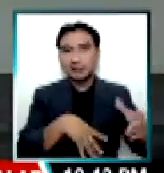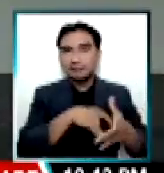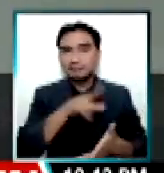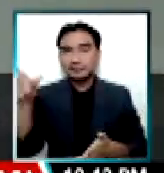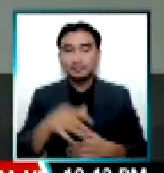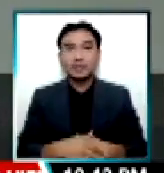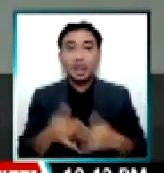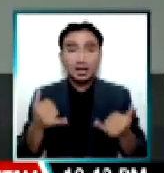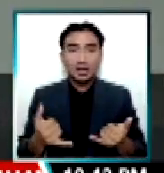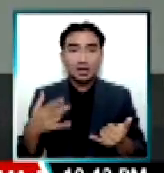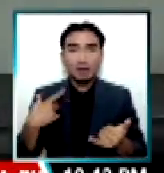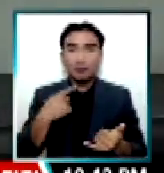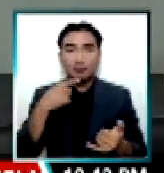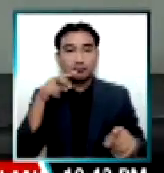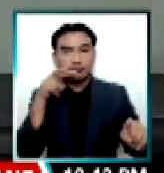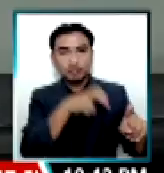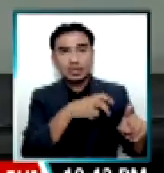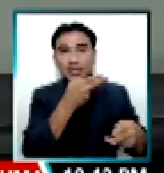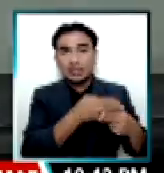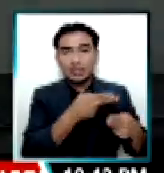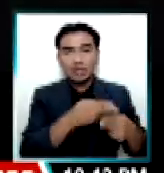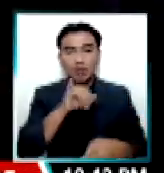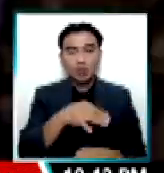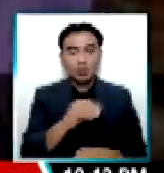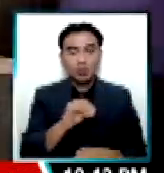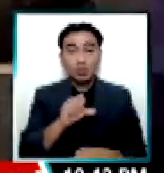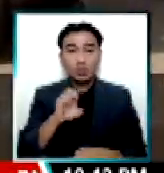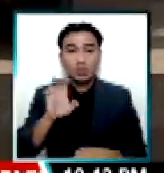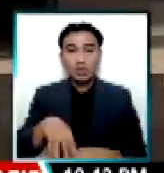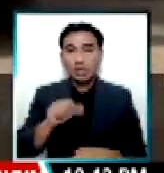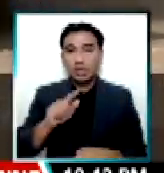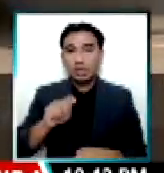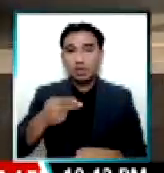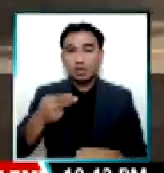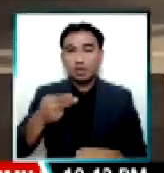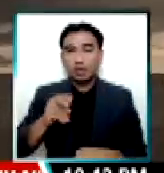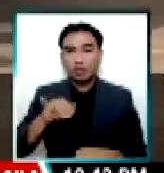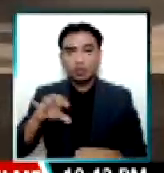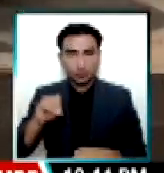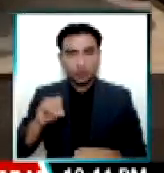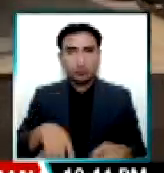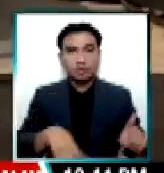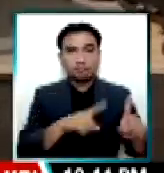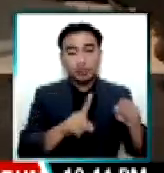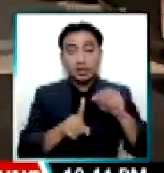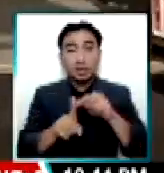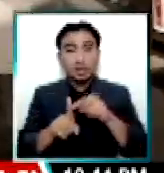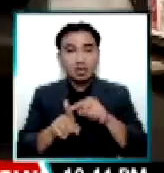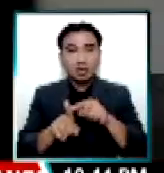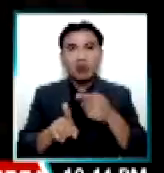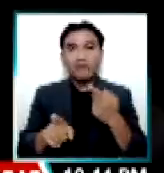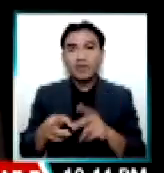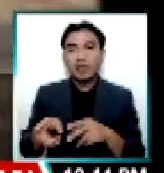Transportation Office bilang si Jose Antonio San Vicente. Ang biktimang si Christian Joseph Floralde,